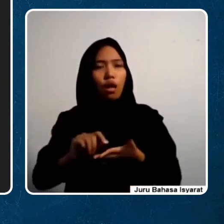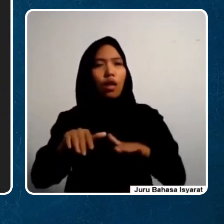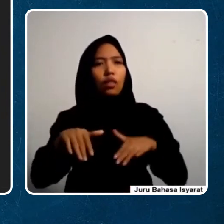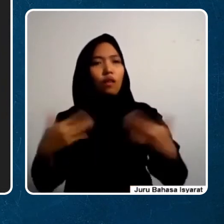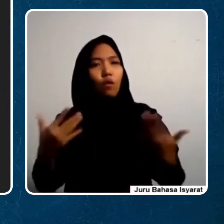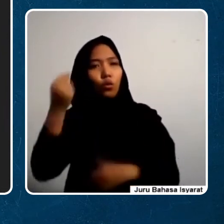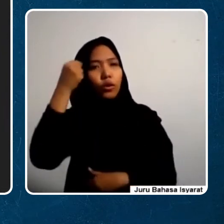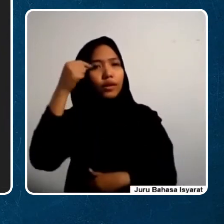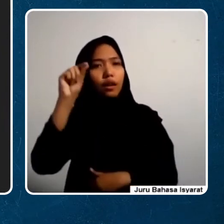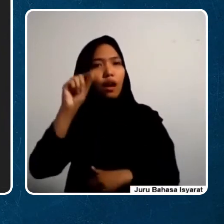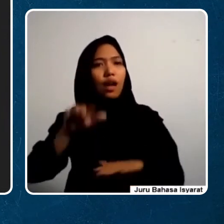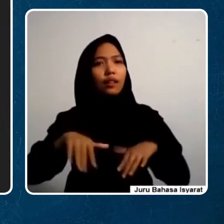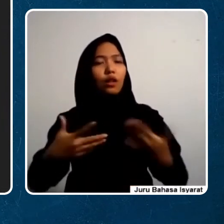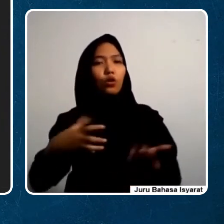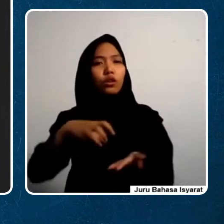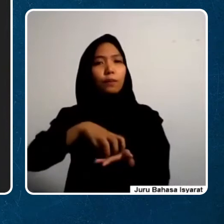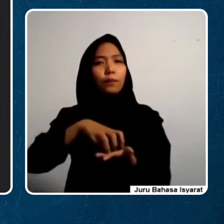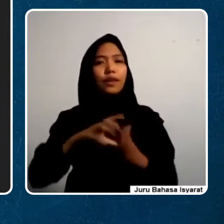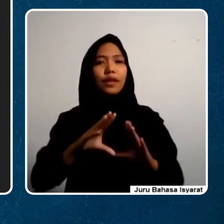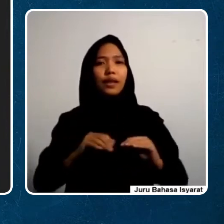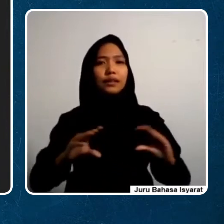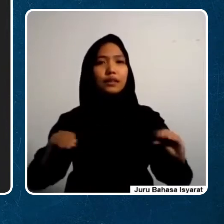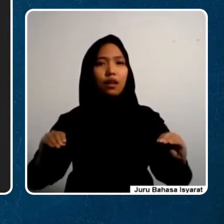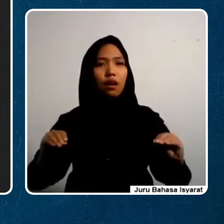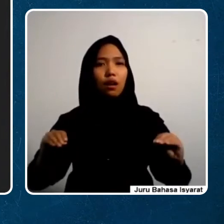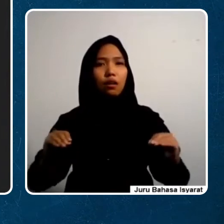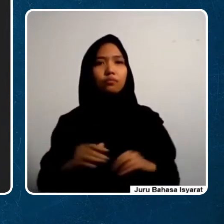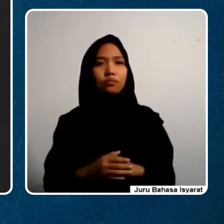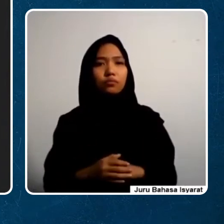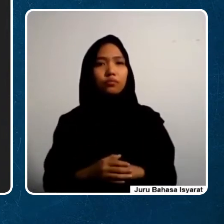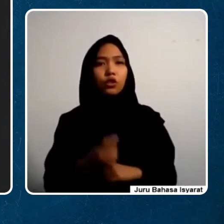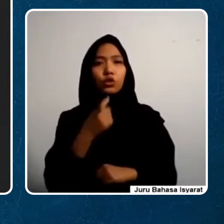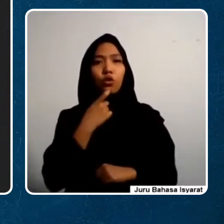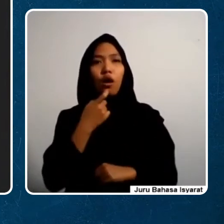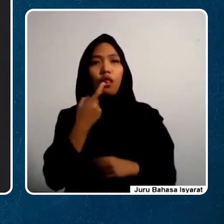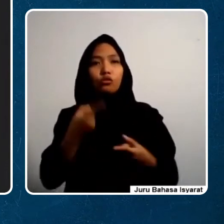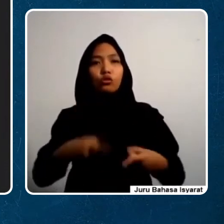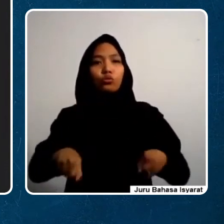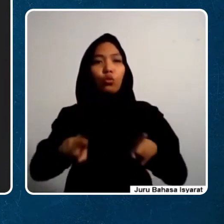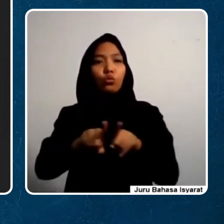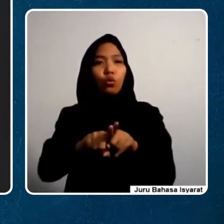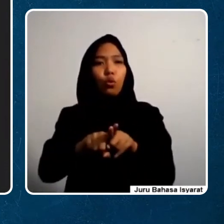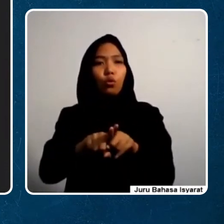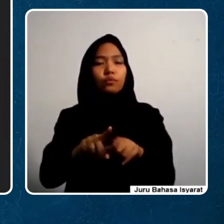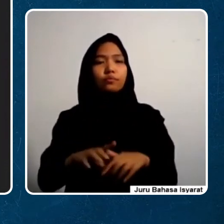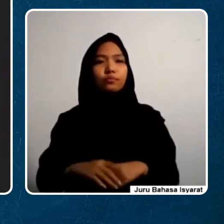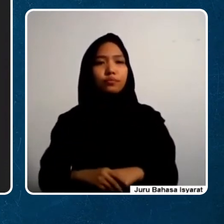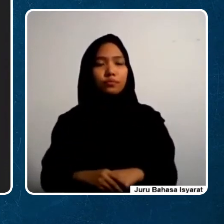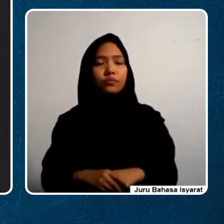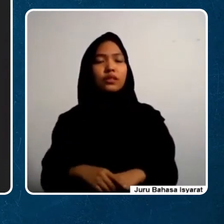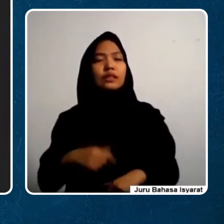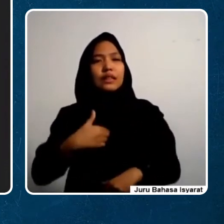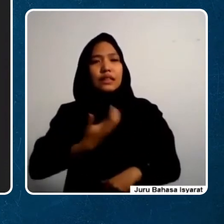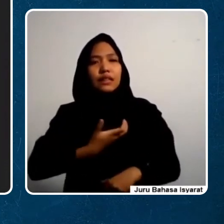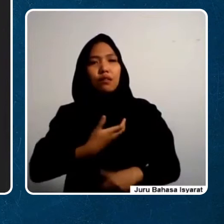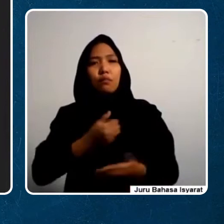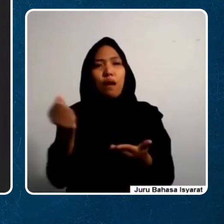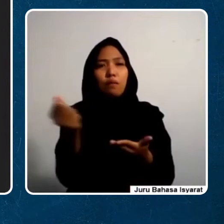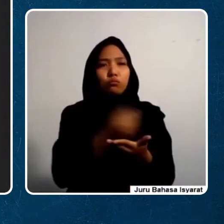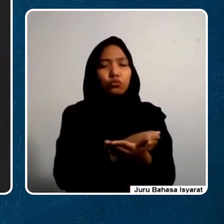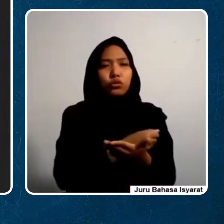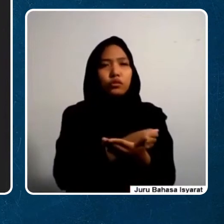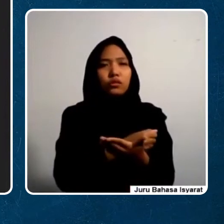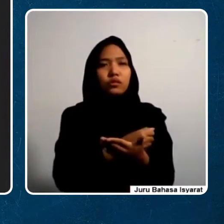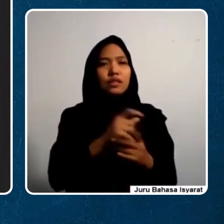banyak teman-teman kita itu yang dulu itu mengalami penolakan di sekolah ataupun perguruan